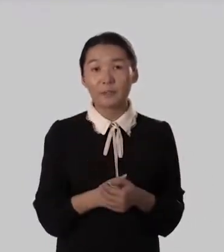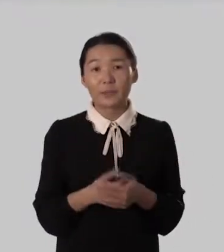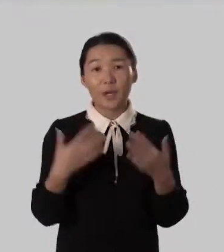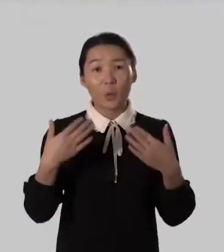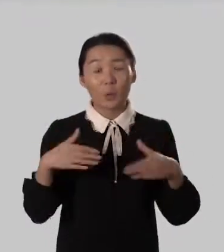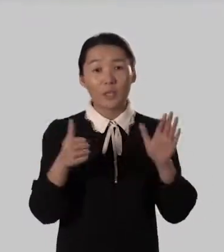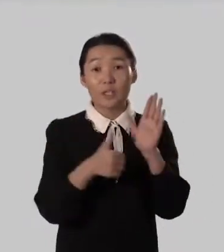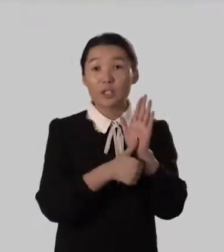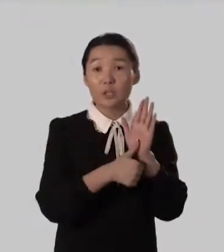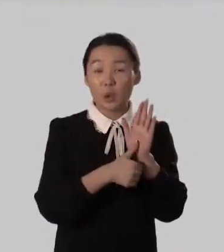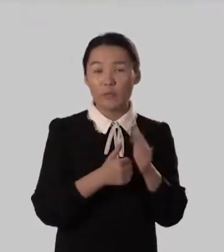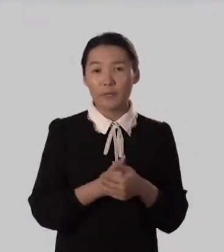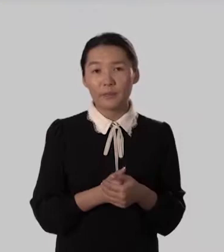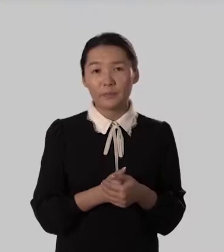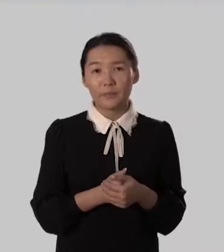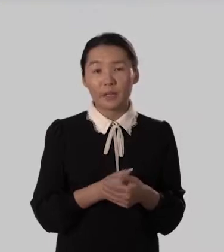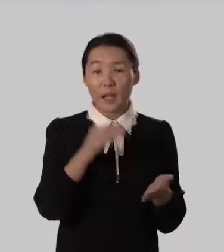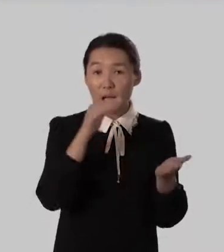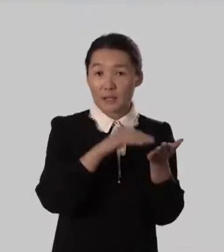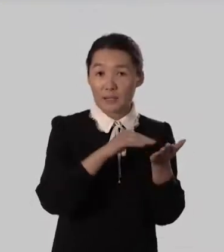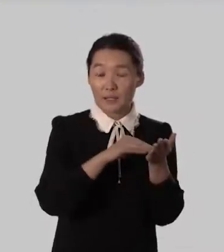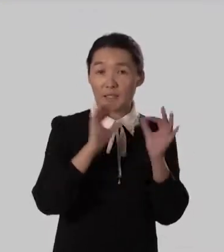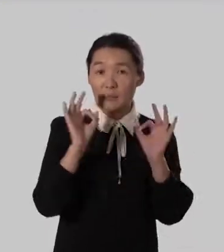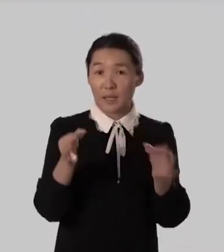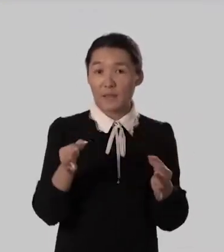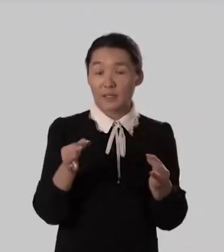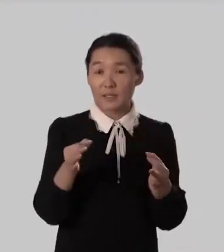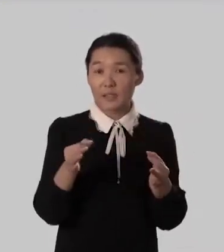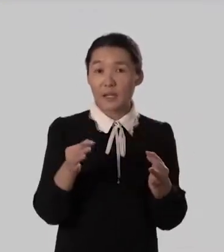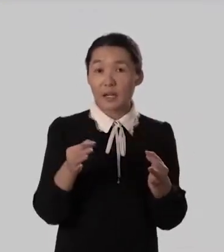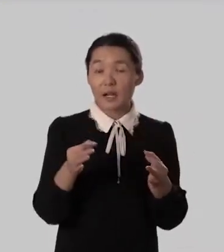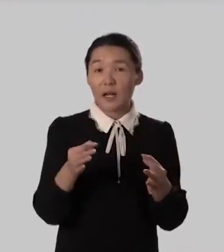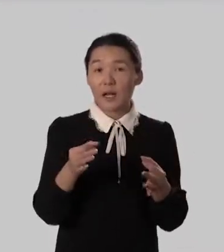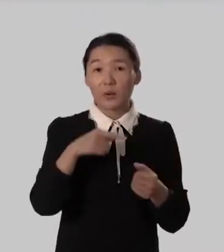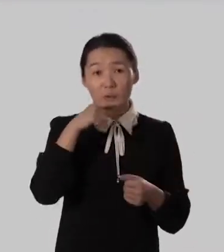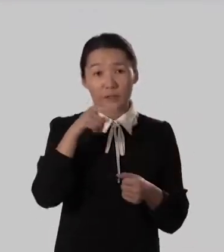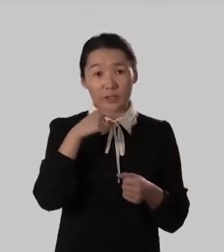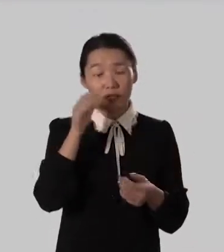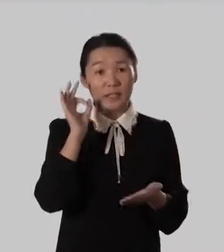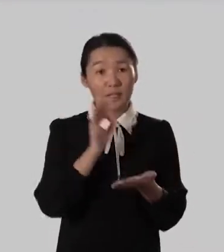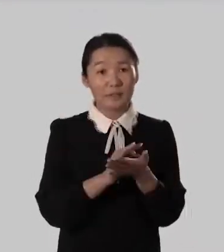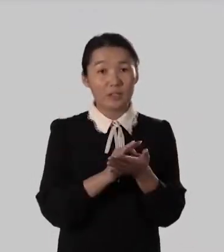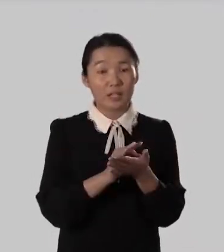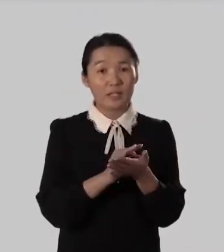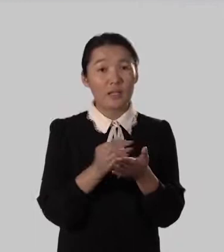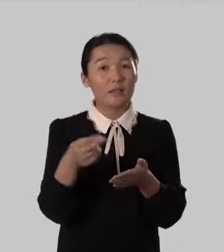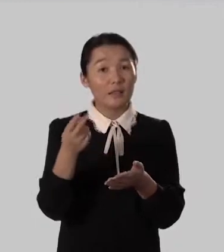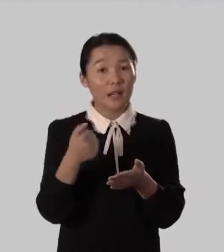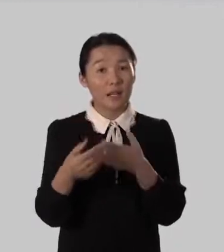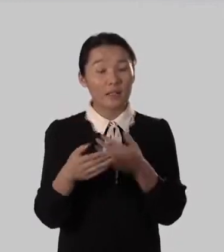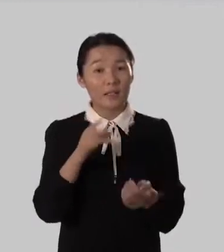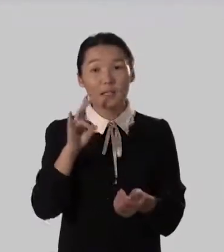уже 6 оцените правильность утверждений отвечайте только да или